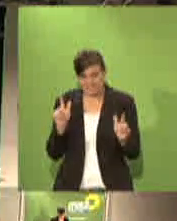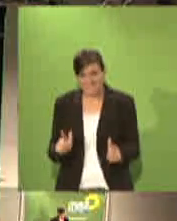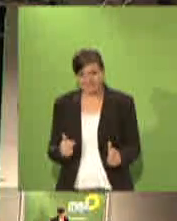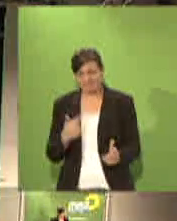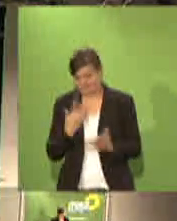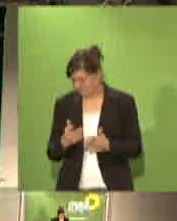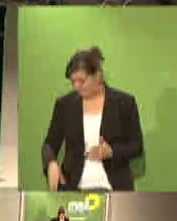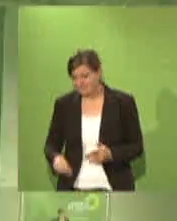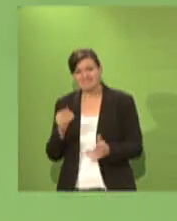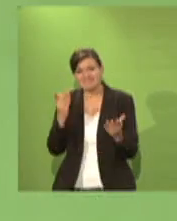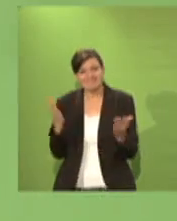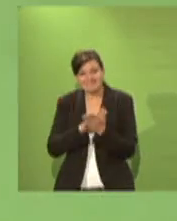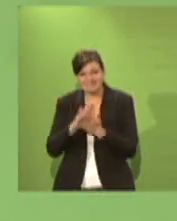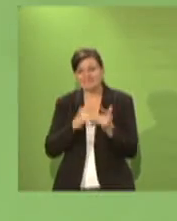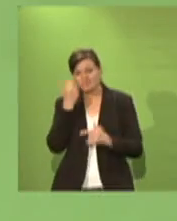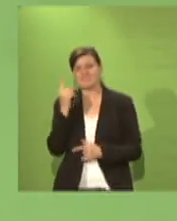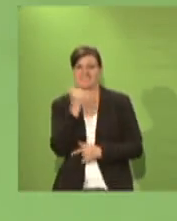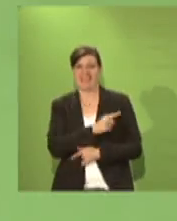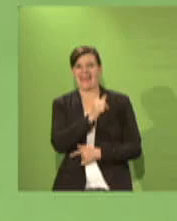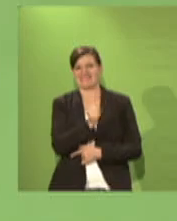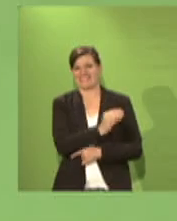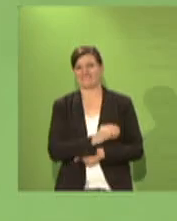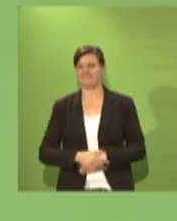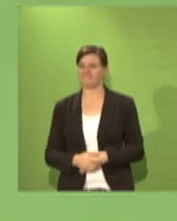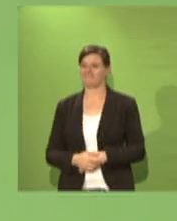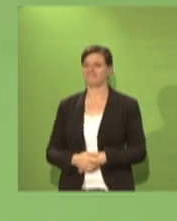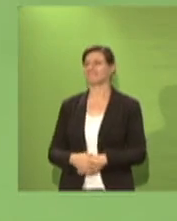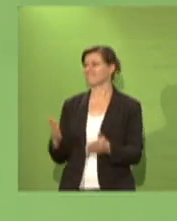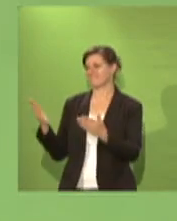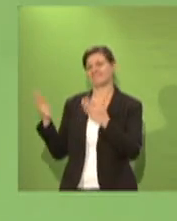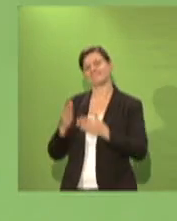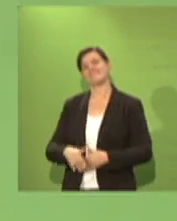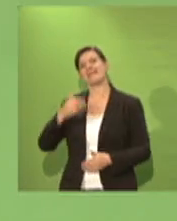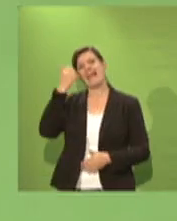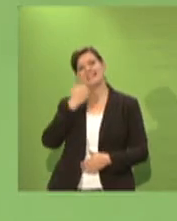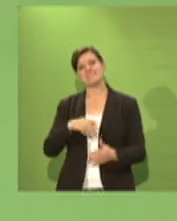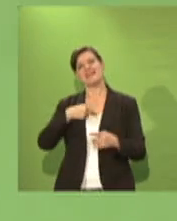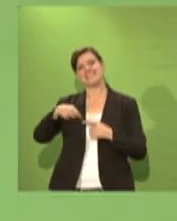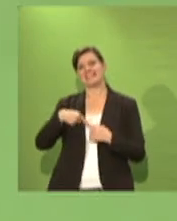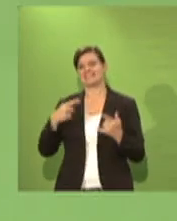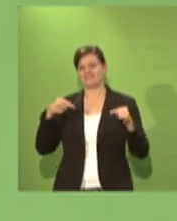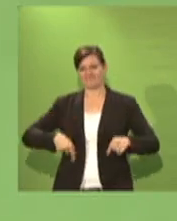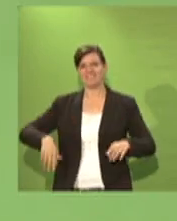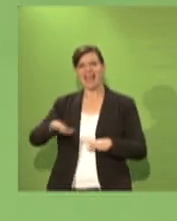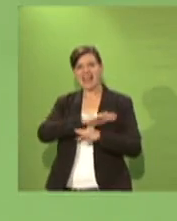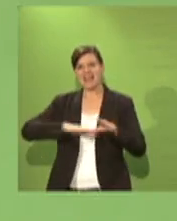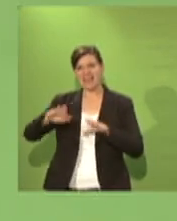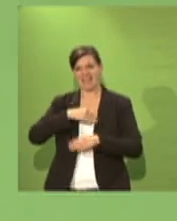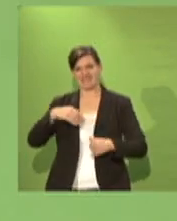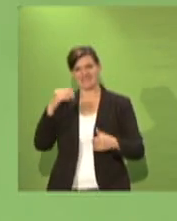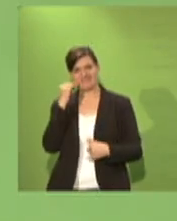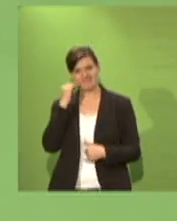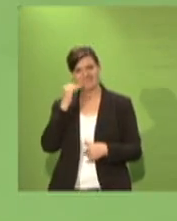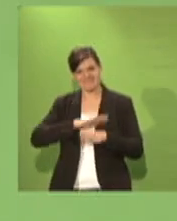jetzt bist du dran. Danke. Liebe Delegierte, ich komme vom Land. Ich komme hier aus dem Rhein-Sieg-Kreis, aber nicht hier aus